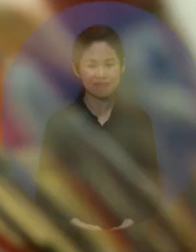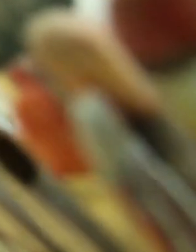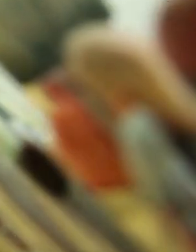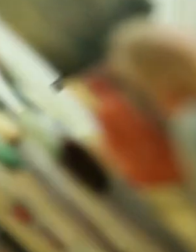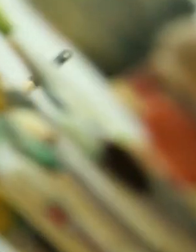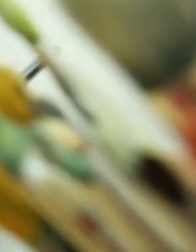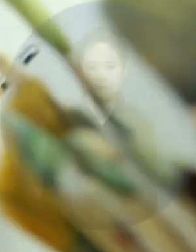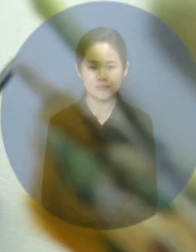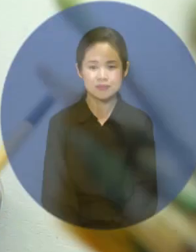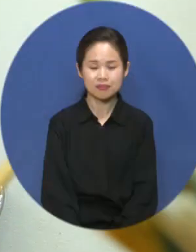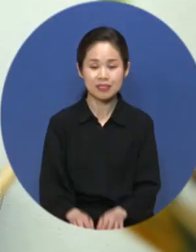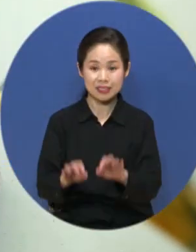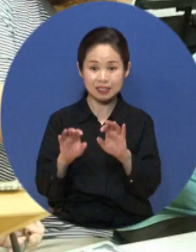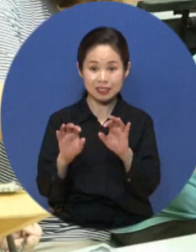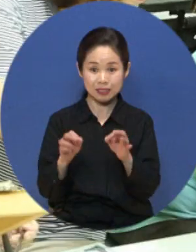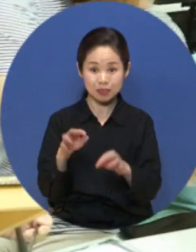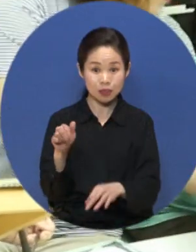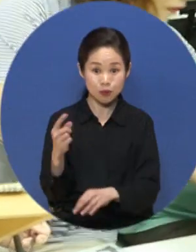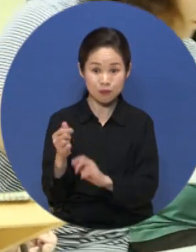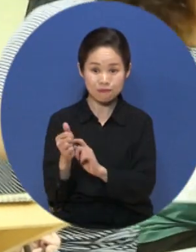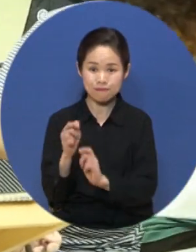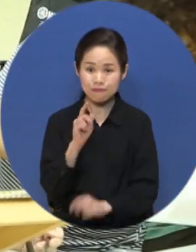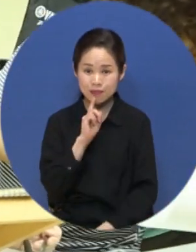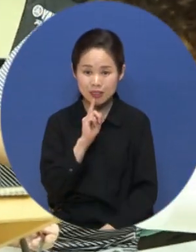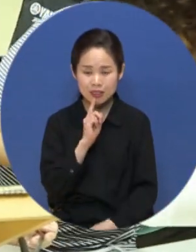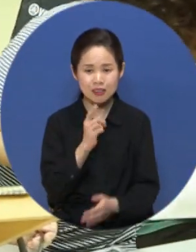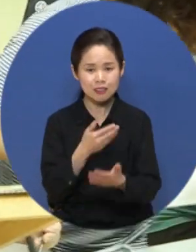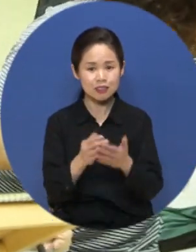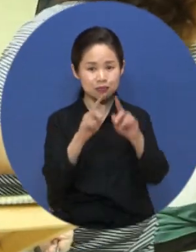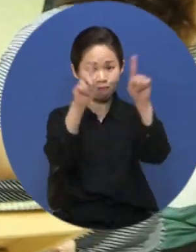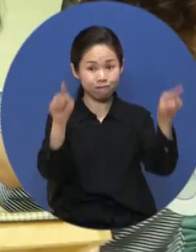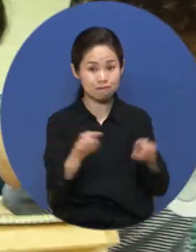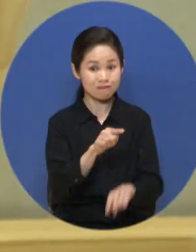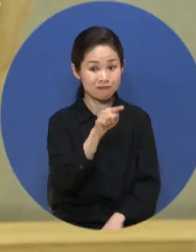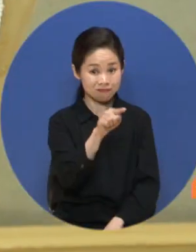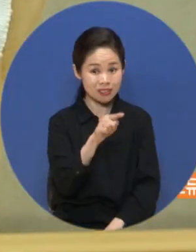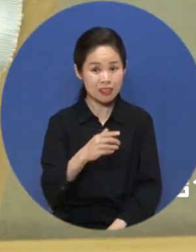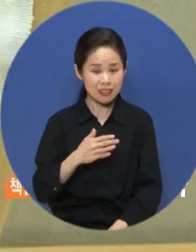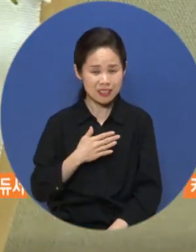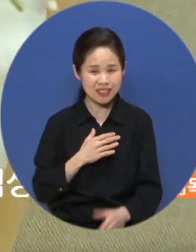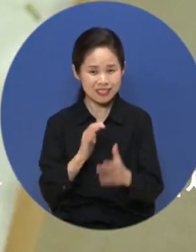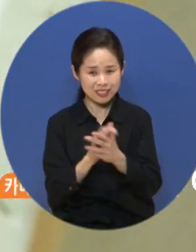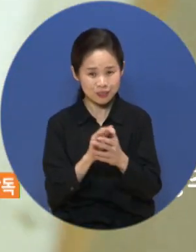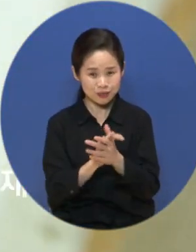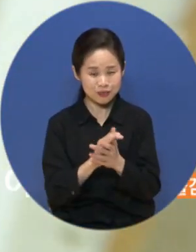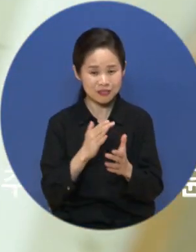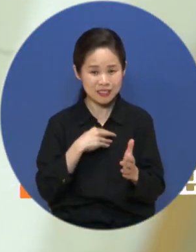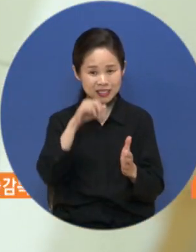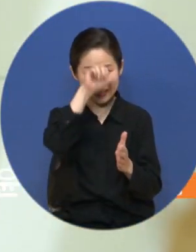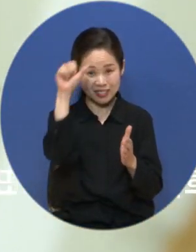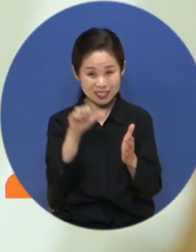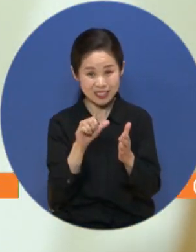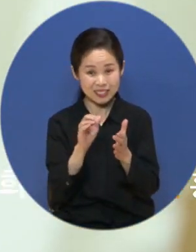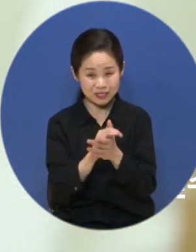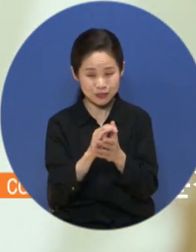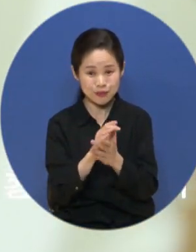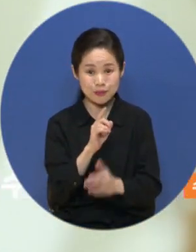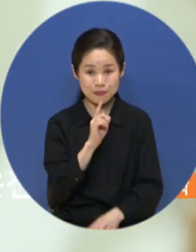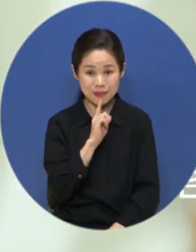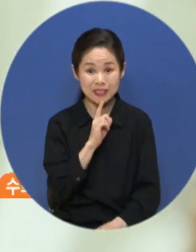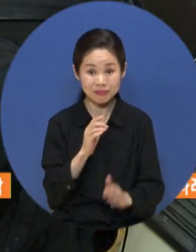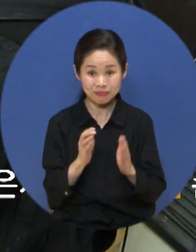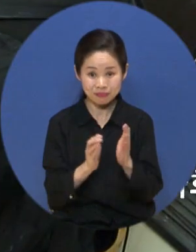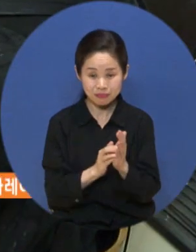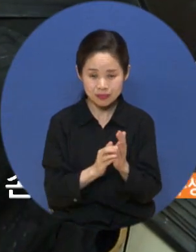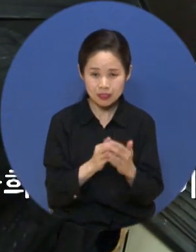그림이 하나뿐인 친구이자 인생의 동반자라는 김재호 화가. 그는 어쩌면